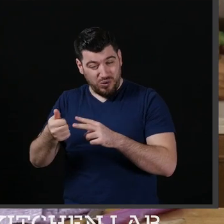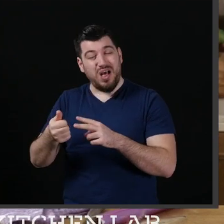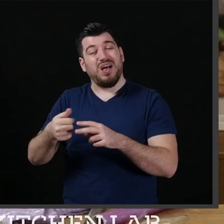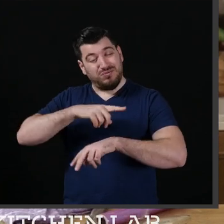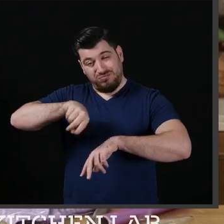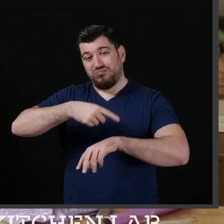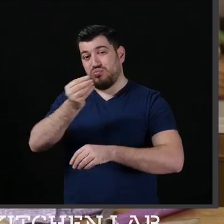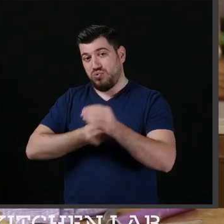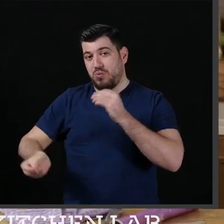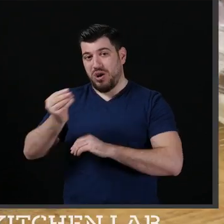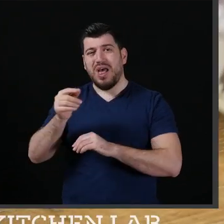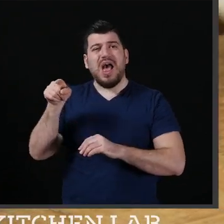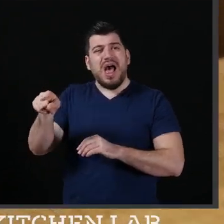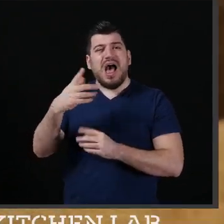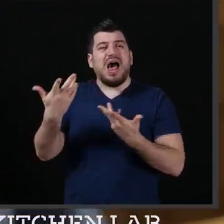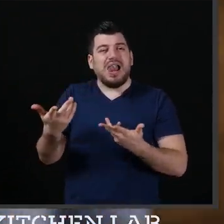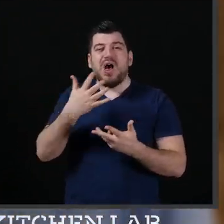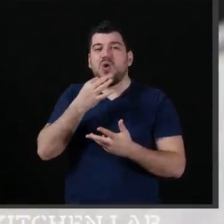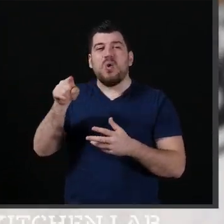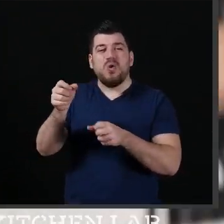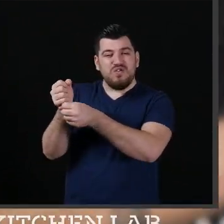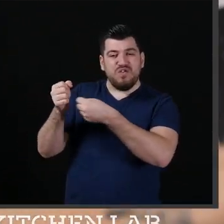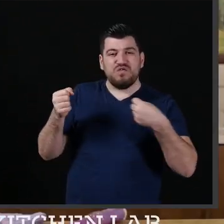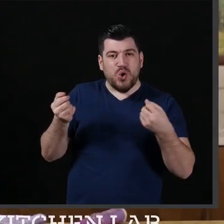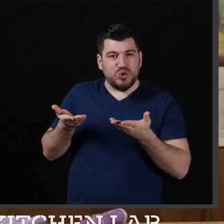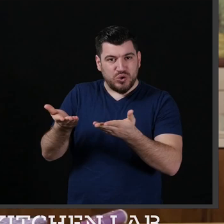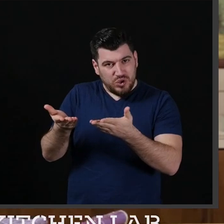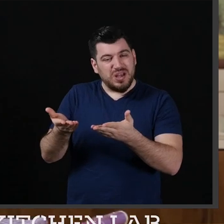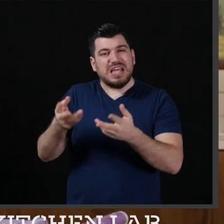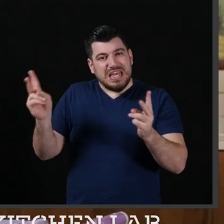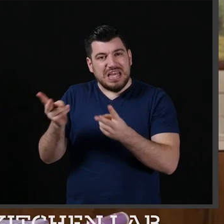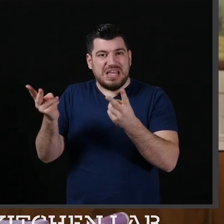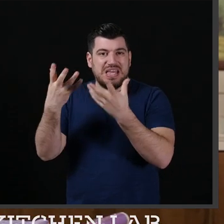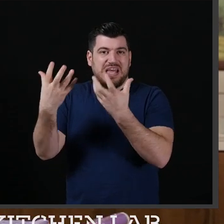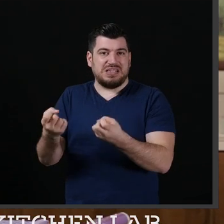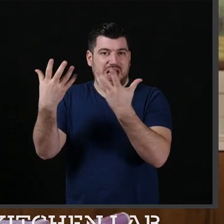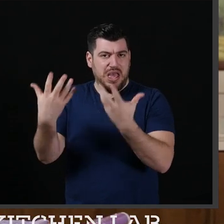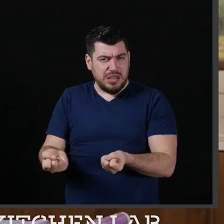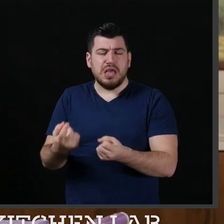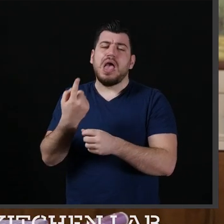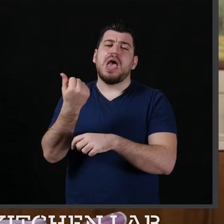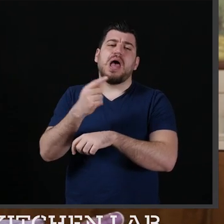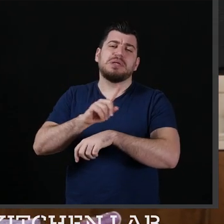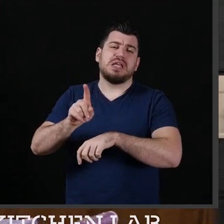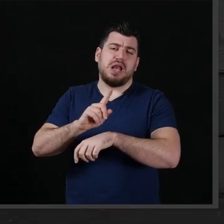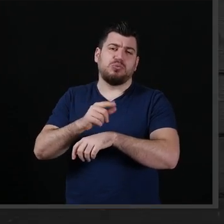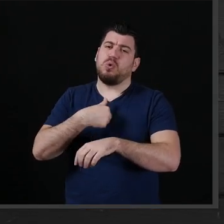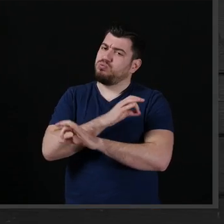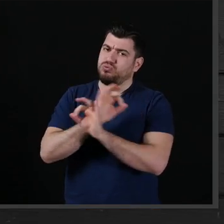υγρασία μέσα, ο φούρνος μικροκυμάτων δουλεύει με υγρασία, άρα θα λιώσει πολύ πιο γρήγορα. Στα 800 βατ, περίπου 1-1,5 λεπτάκι.